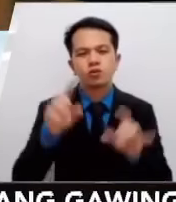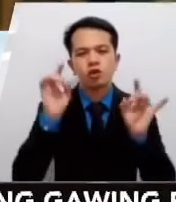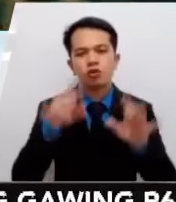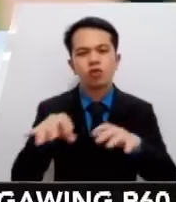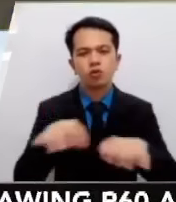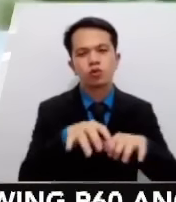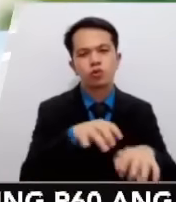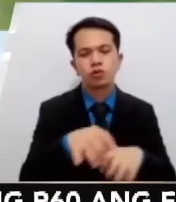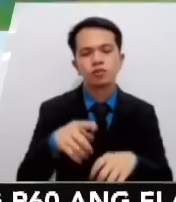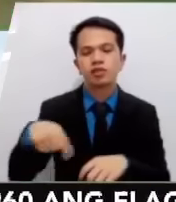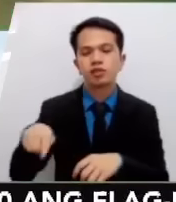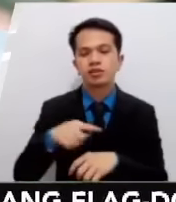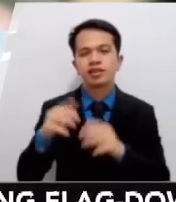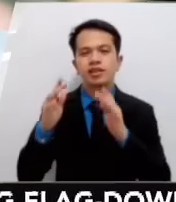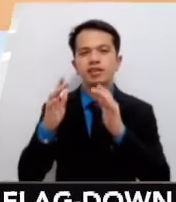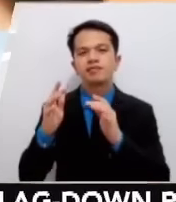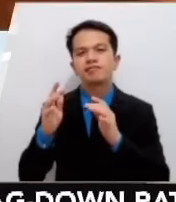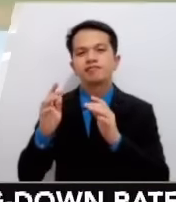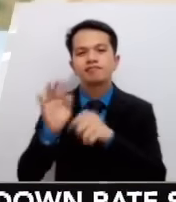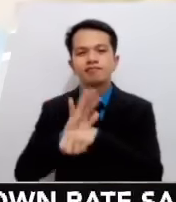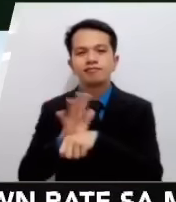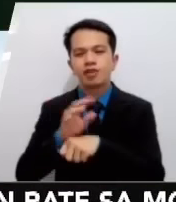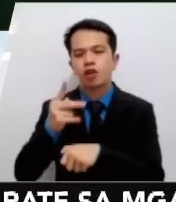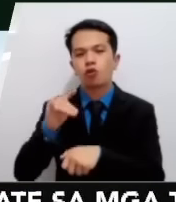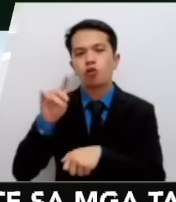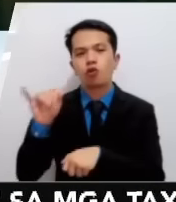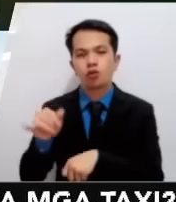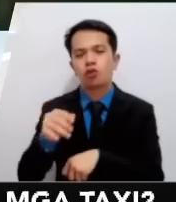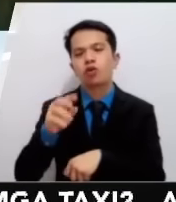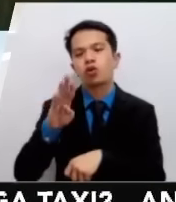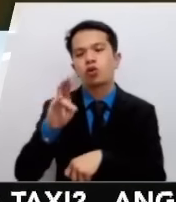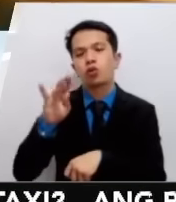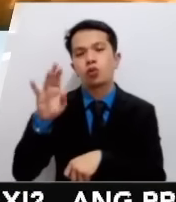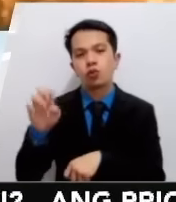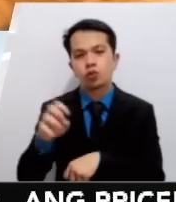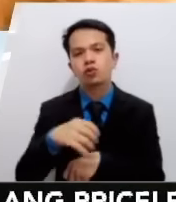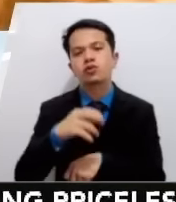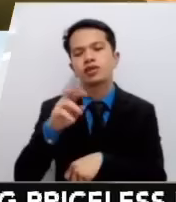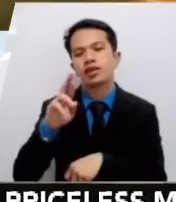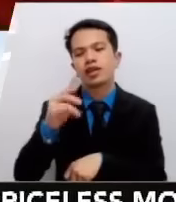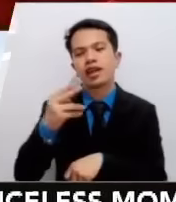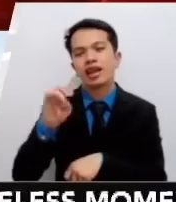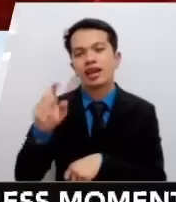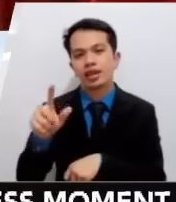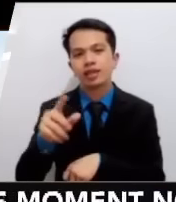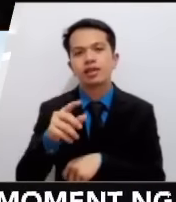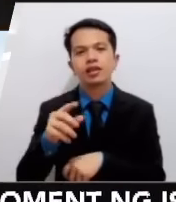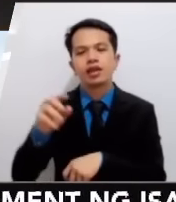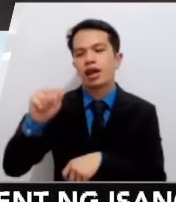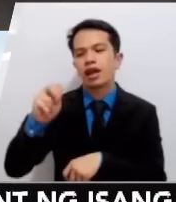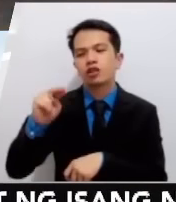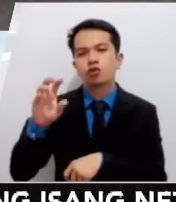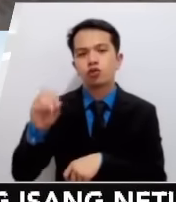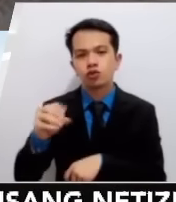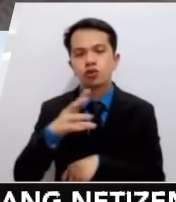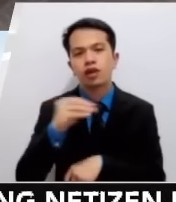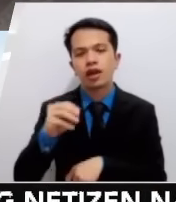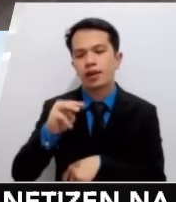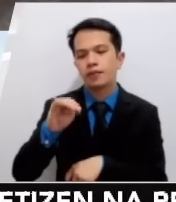ng serye na sina Kokoy De Santos, Bruce Roland, Rahil Birya, Antonio Vinzon at Miguel Tan